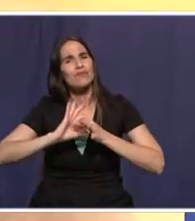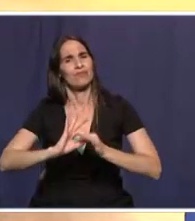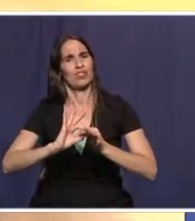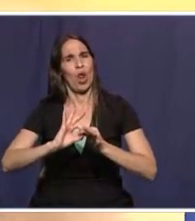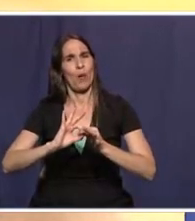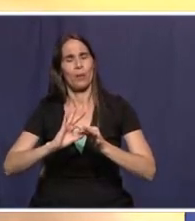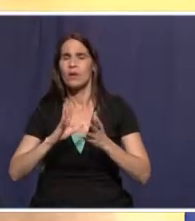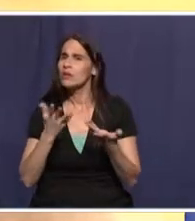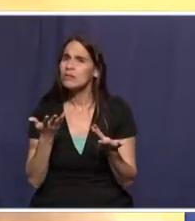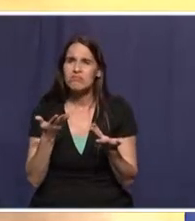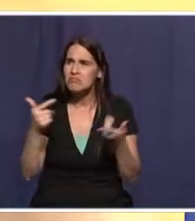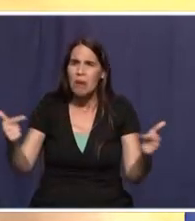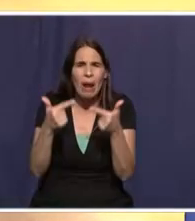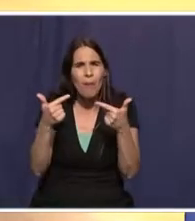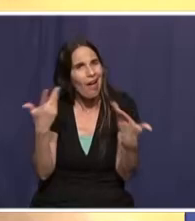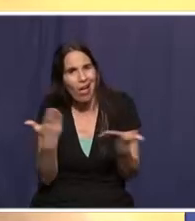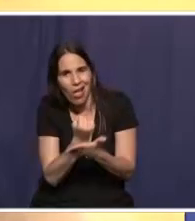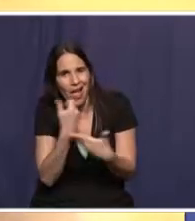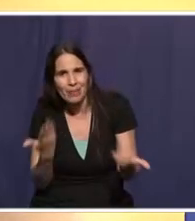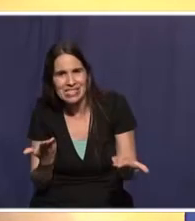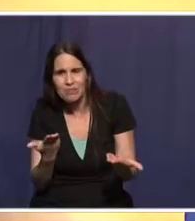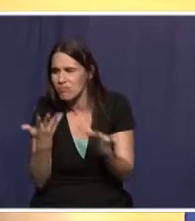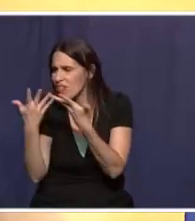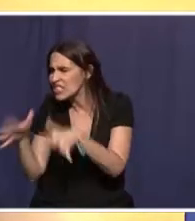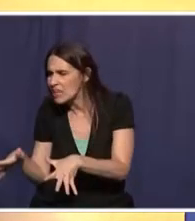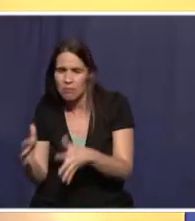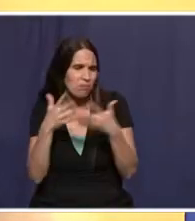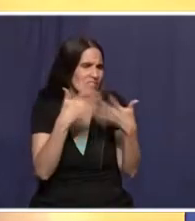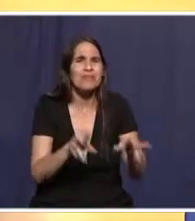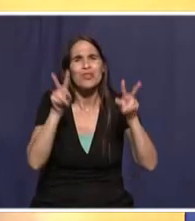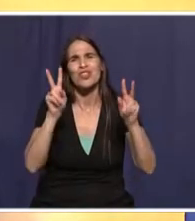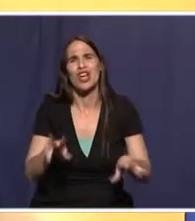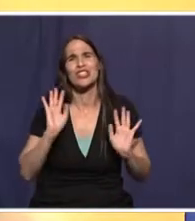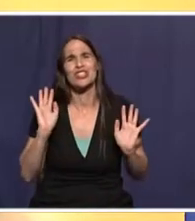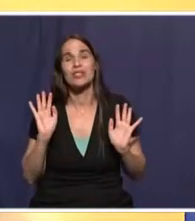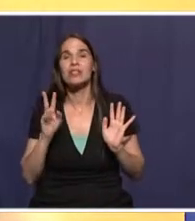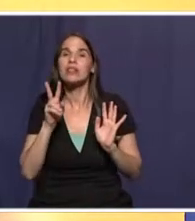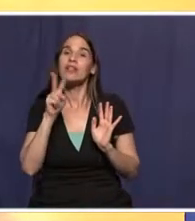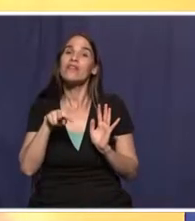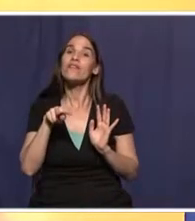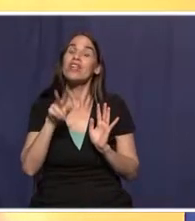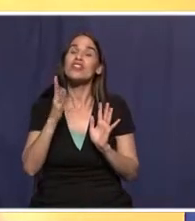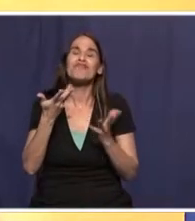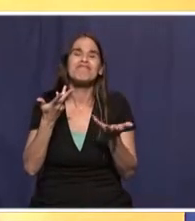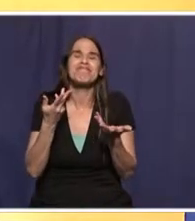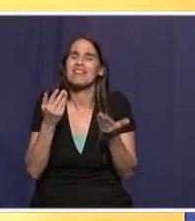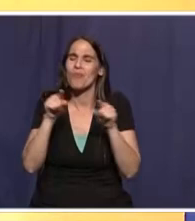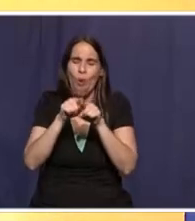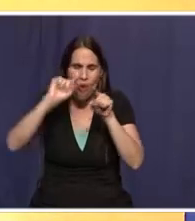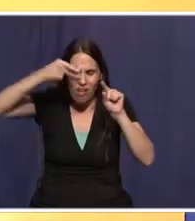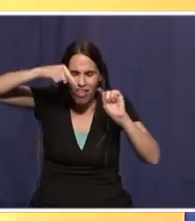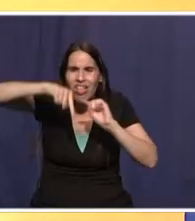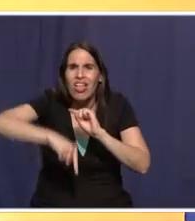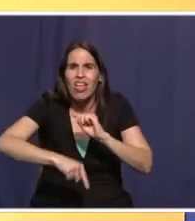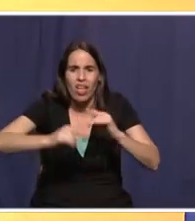באף מלחמה אין מנצחים. יש מפסידים, מפה ויש מפסידים, ויש תחום שהולכת ונעשית עמוקה